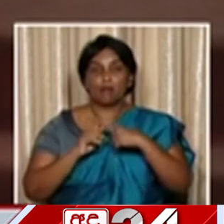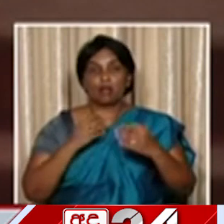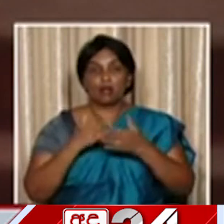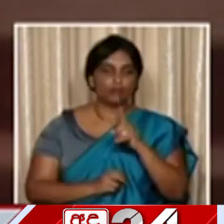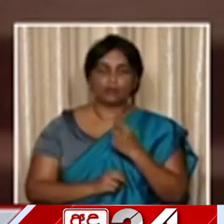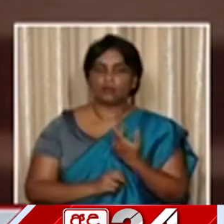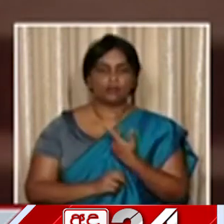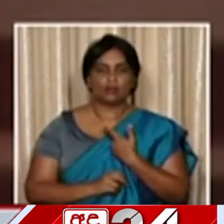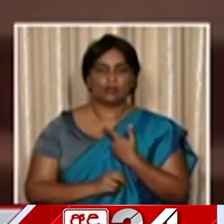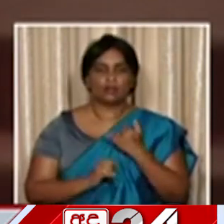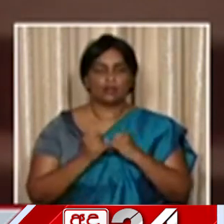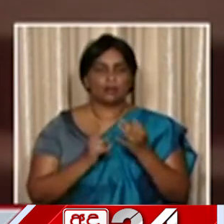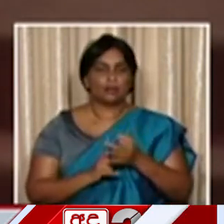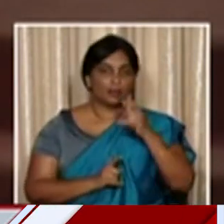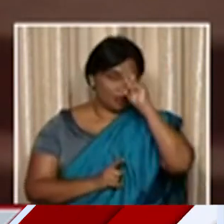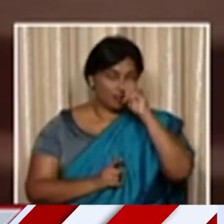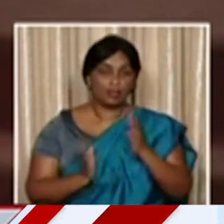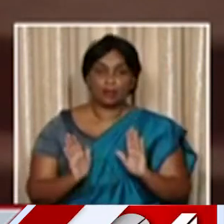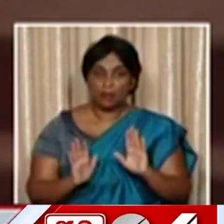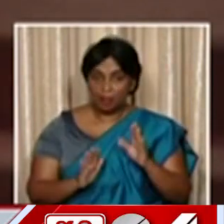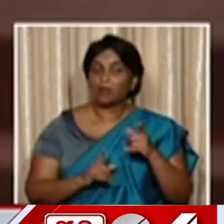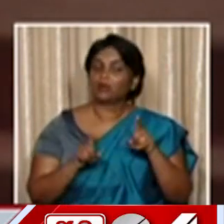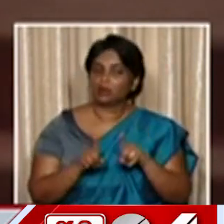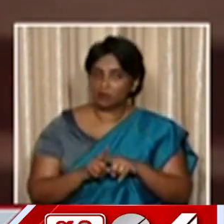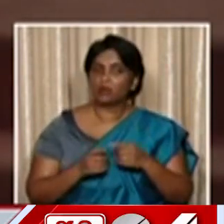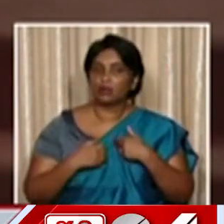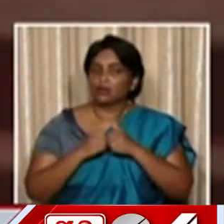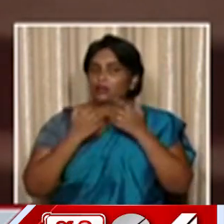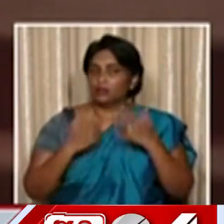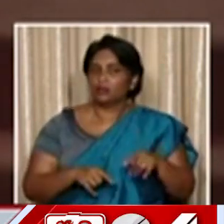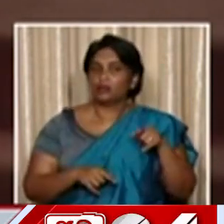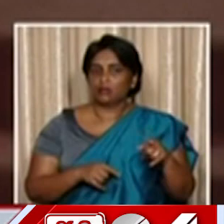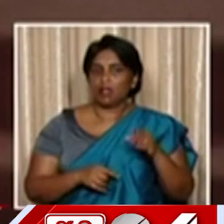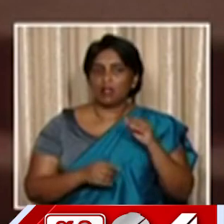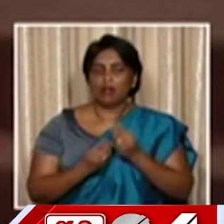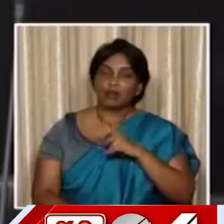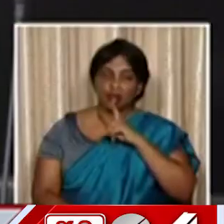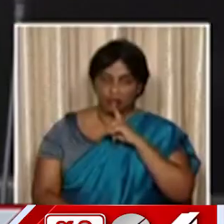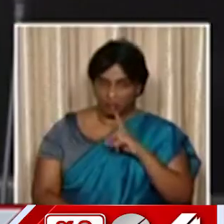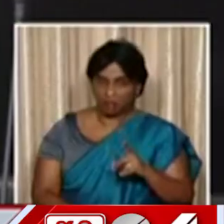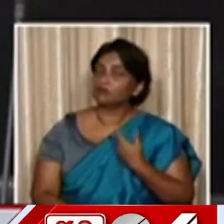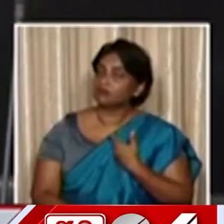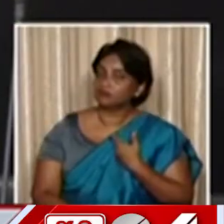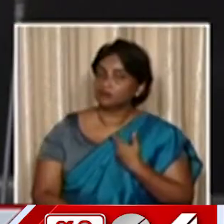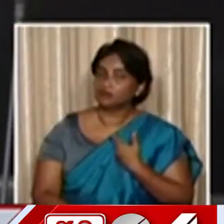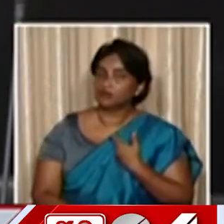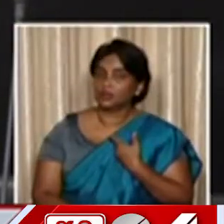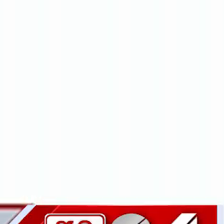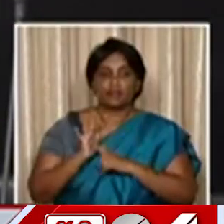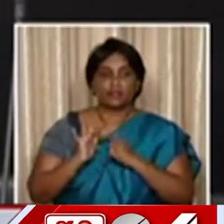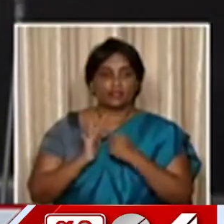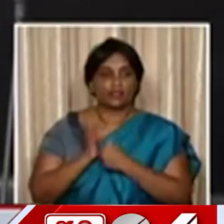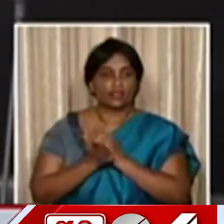අවසන් කරන්න බැරුව. සජි ප්‍රේමදාස මහත්තයා පටන් ගත්ත දේවල් පව අපි අවසන් කරන. මොකද ඒවා ප්‍රතිලාභ ලැබෙන්නේ ජනතාවට. අපේ ගරු විජිත